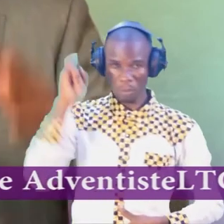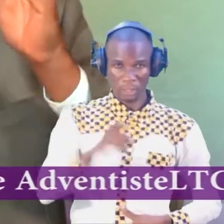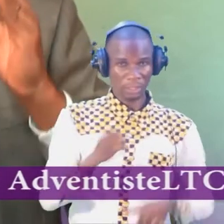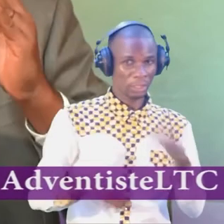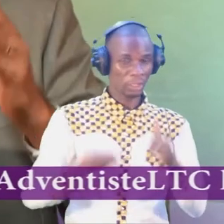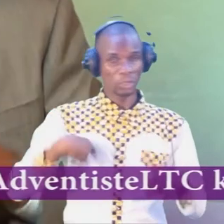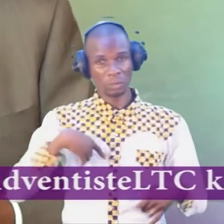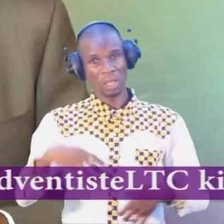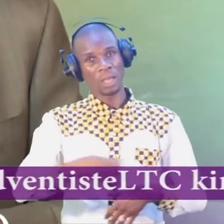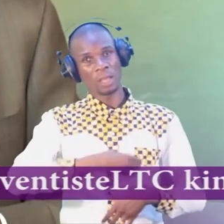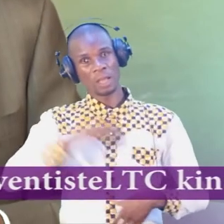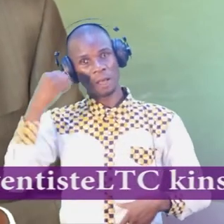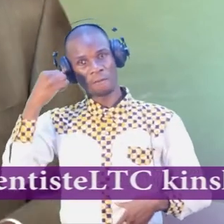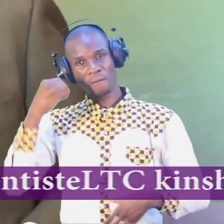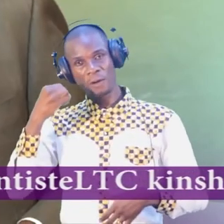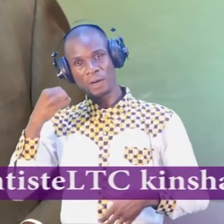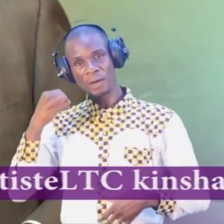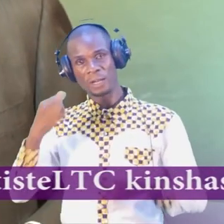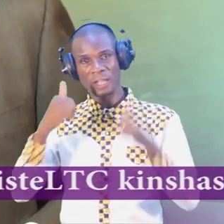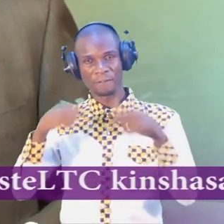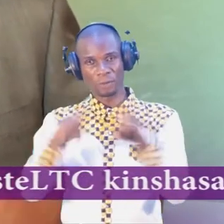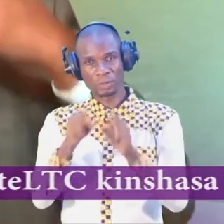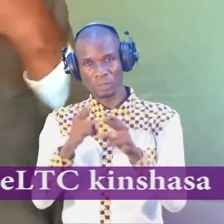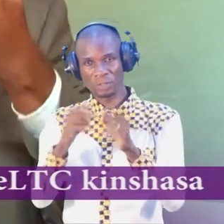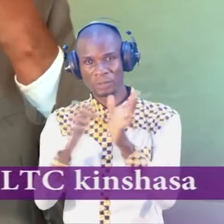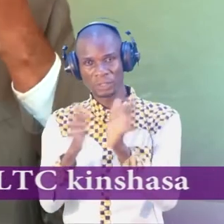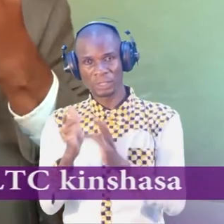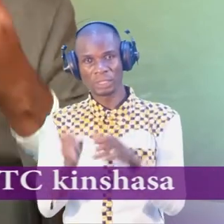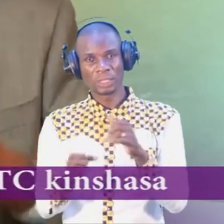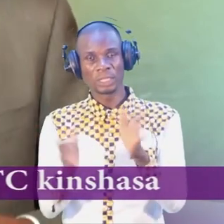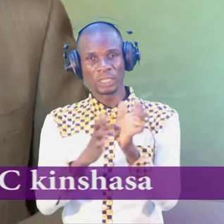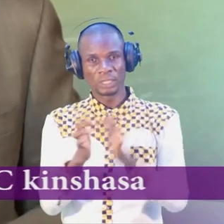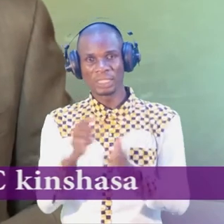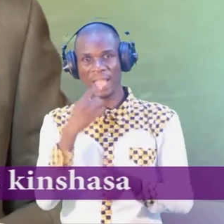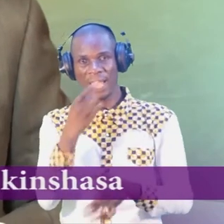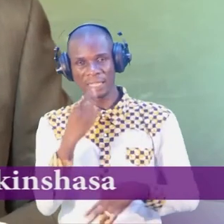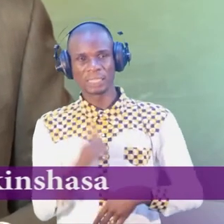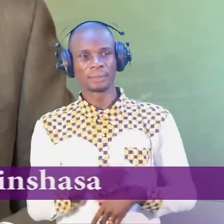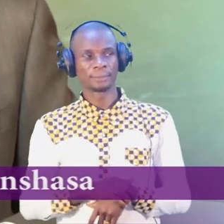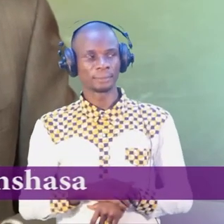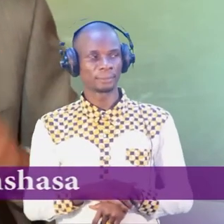Kumutii Mungu sio pendekezo, lakini ni amri, ni sheria tukitaka kumfuata yeye.